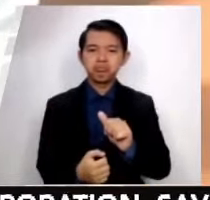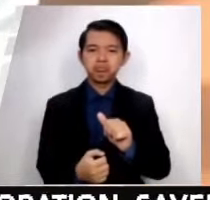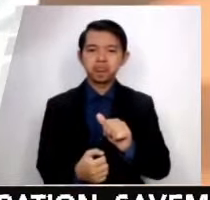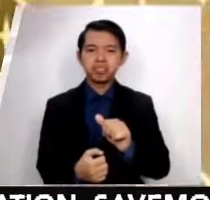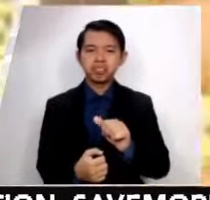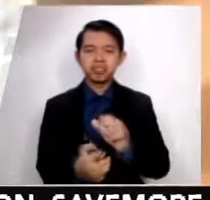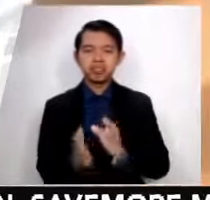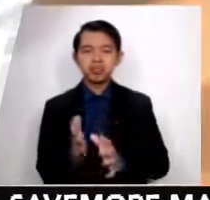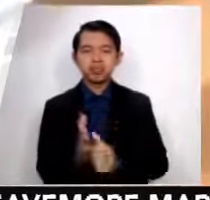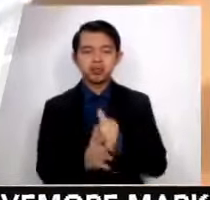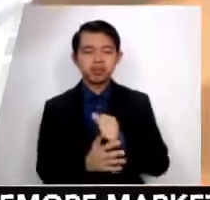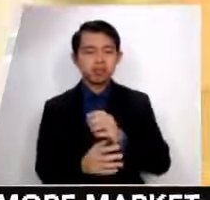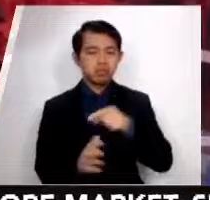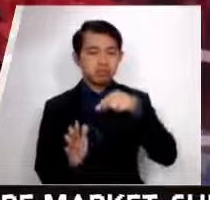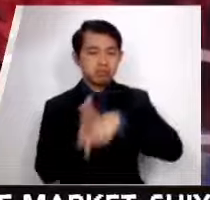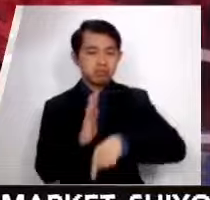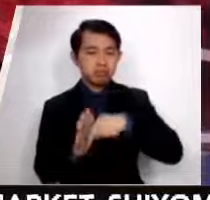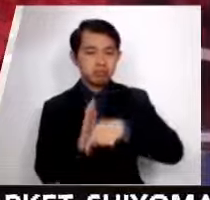na pamamaraan.